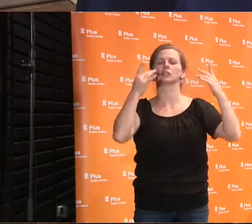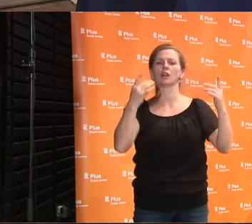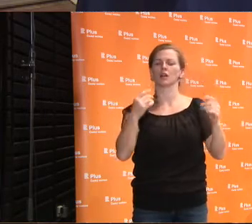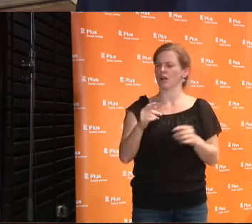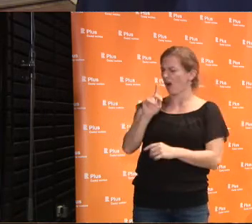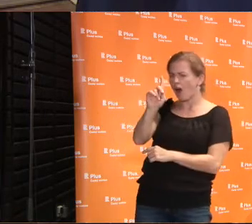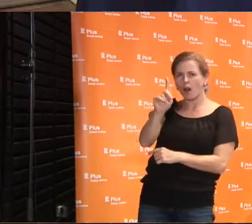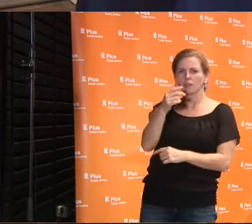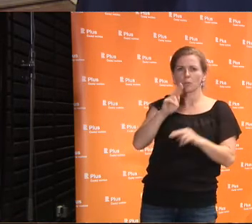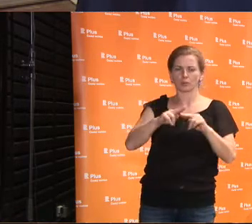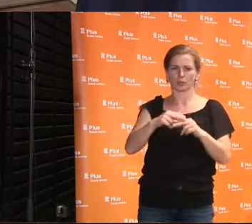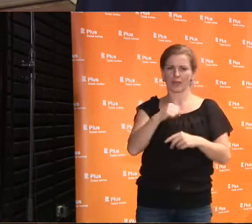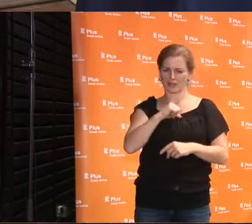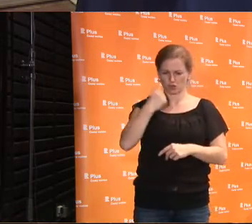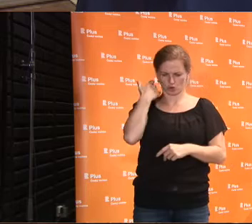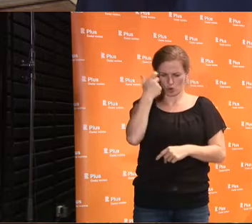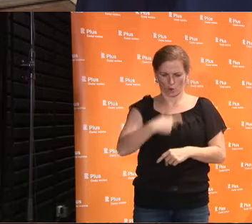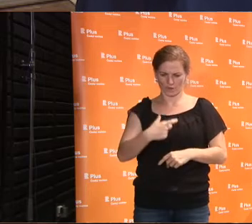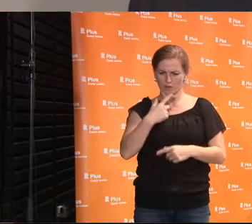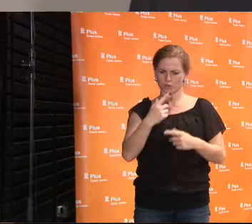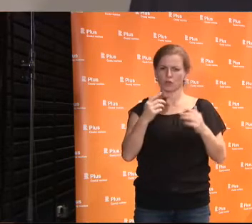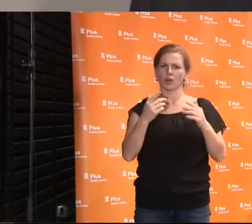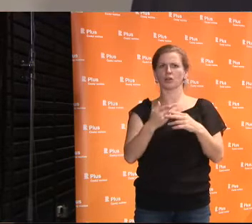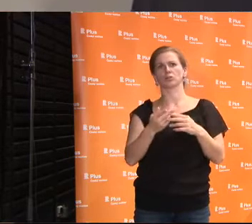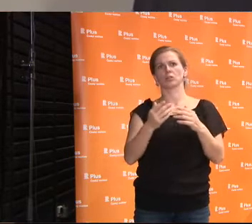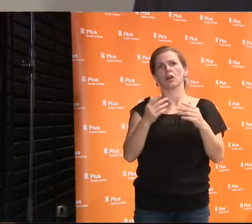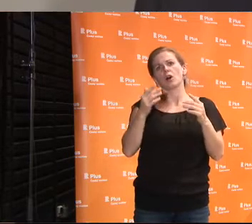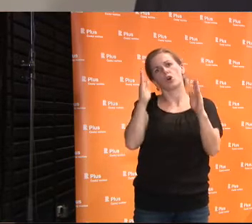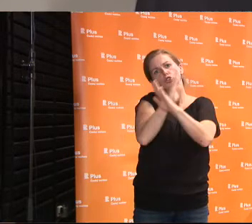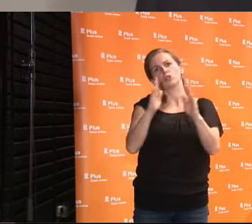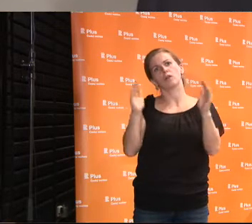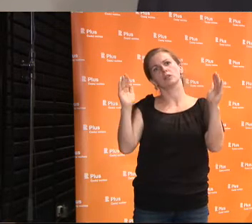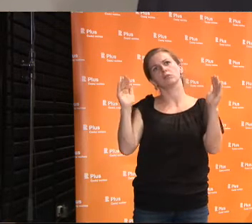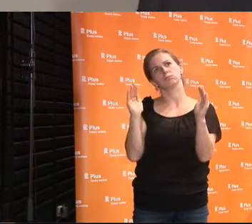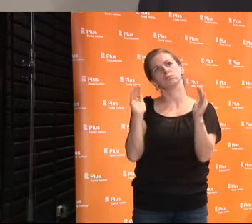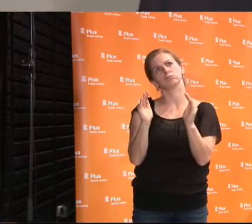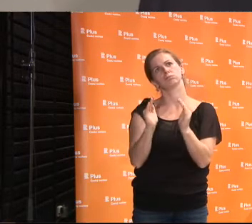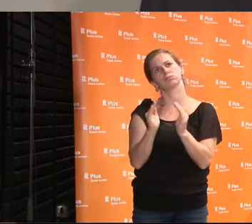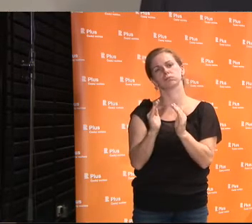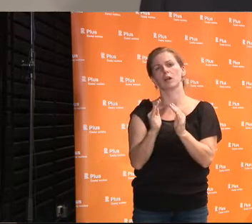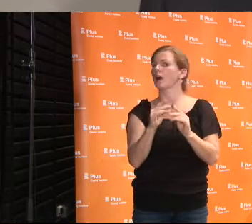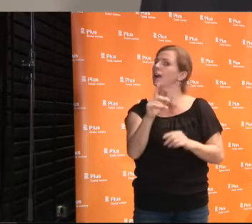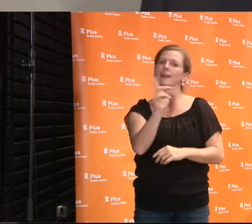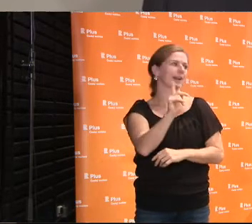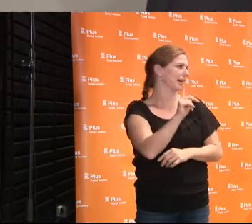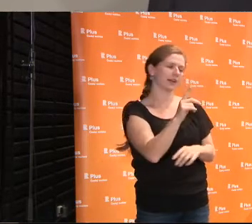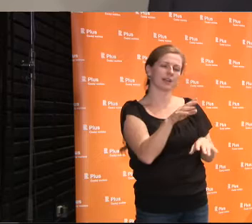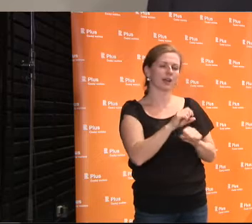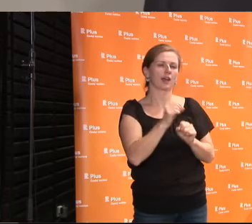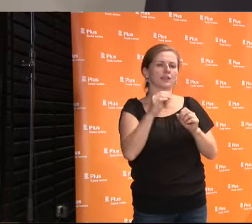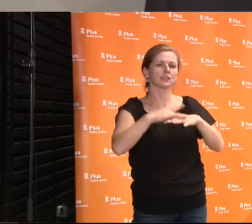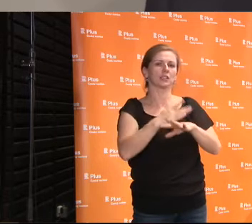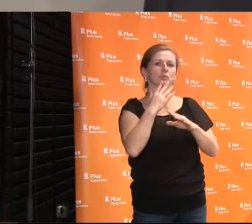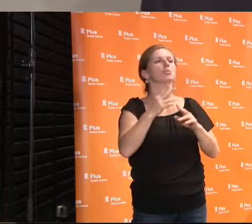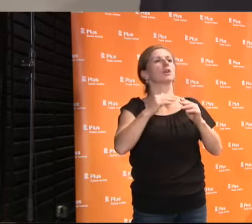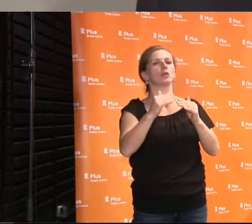méně kreativních činností? No, já si myslím, že my budeme dělat čím dál tím rozhodnutí na vyšší úrovni a kvalifikovanější. O